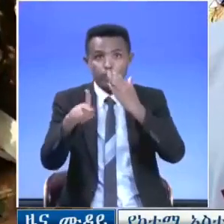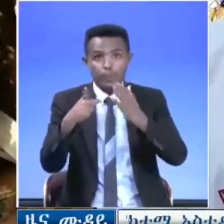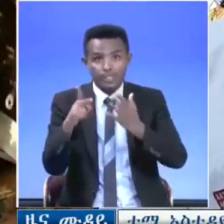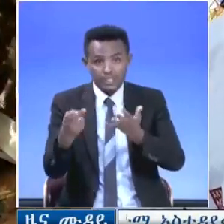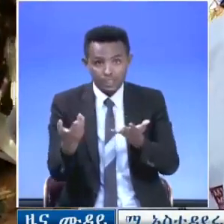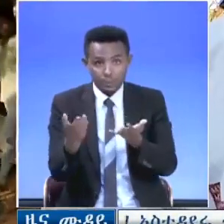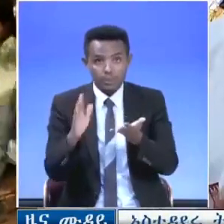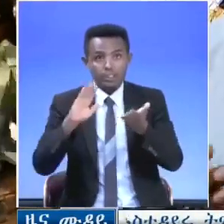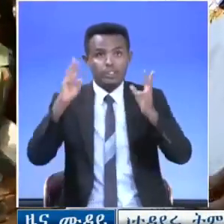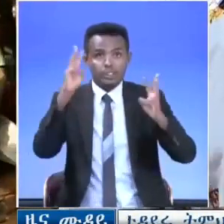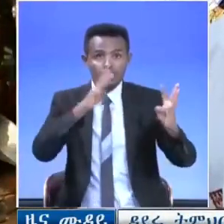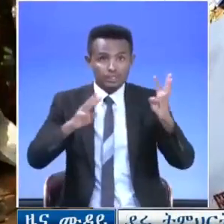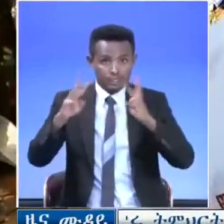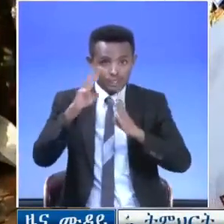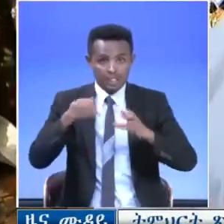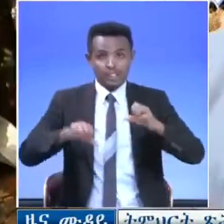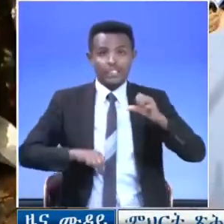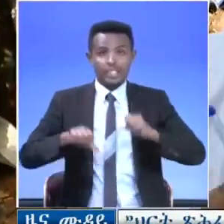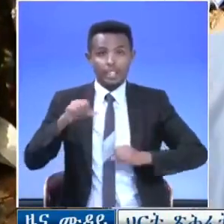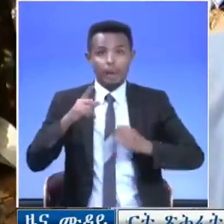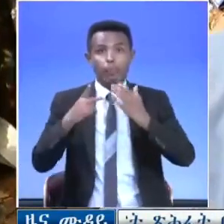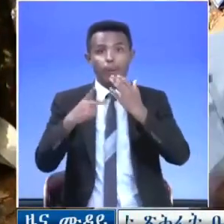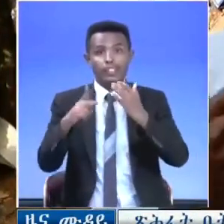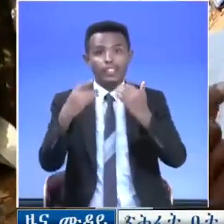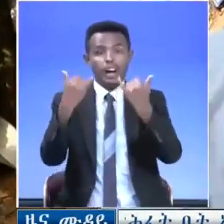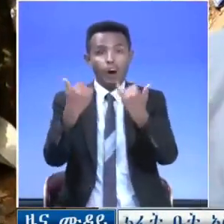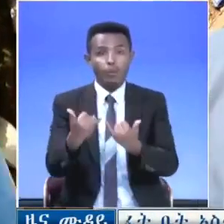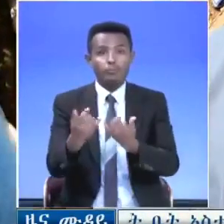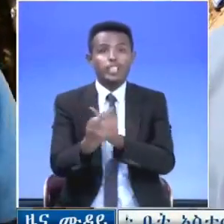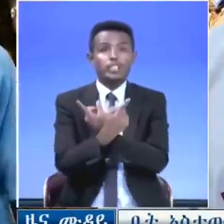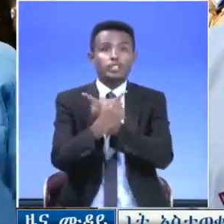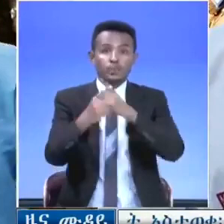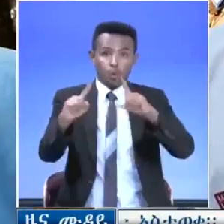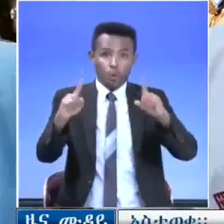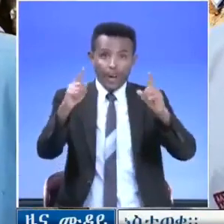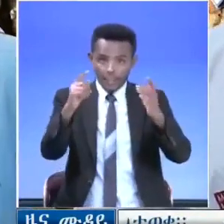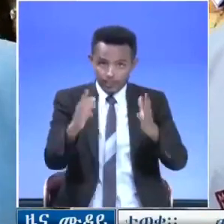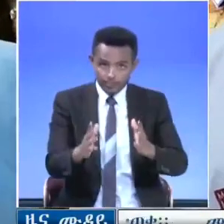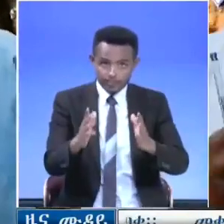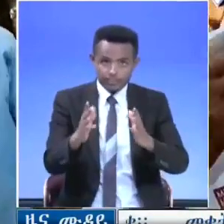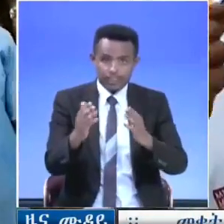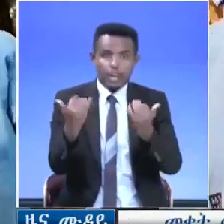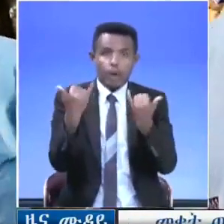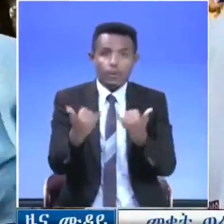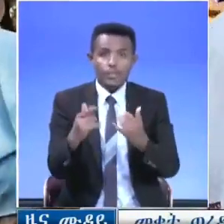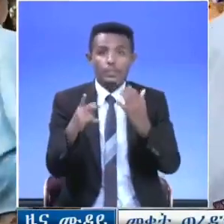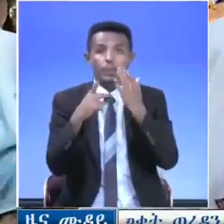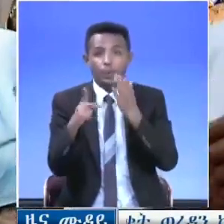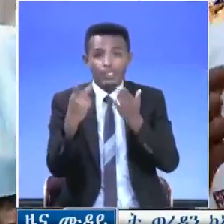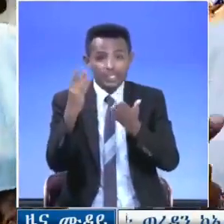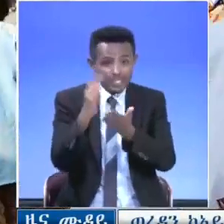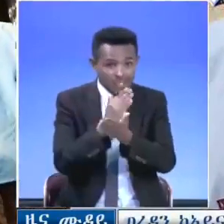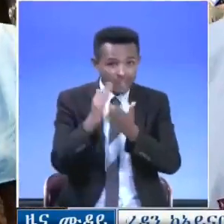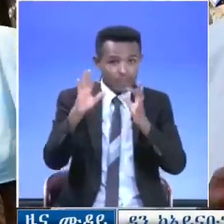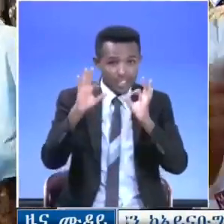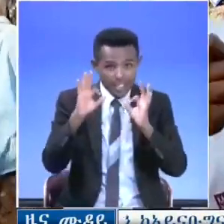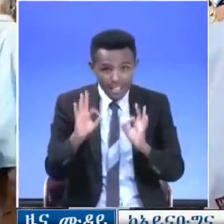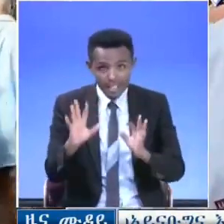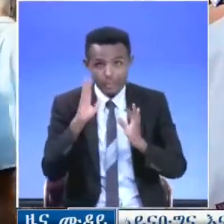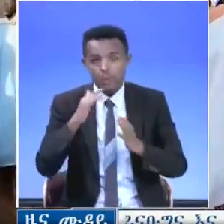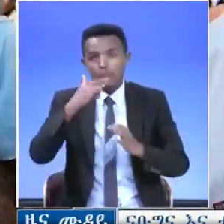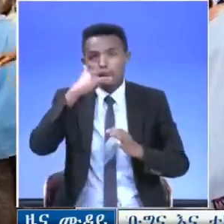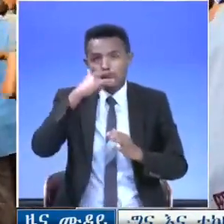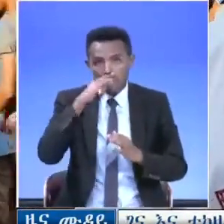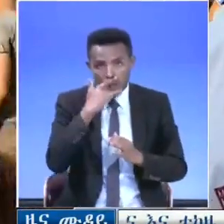ዳይናሚክሱ የሴራ ፖለቲካ አሁንም ንጹሃንን የፖለቲካ ኢንጌጅመንት የሌላቸውን ህጻናትን፣